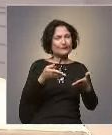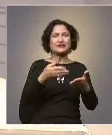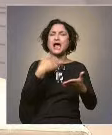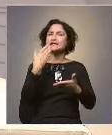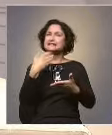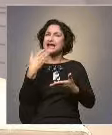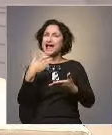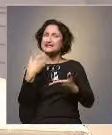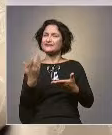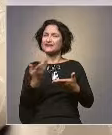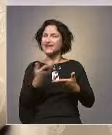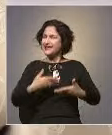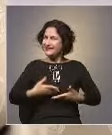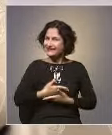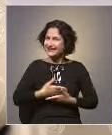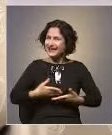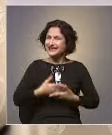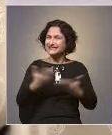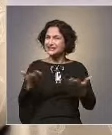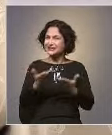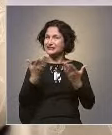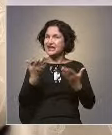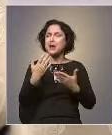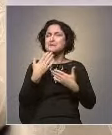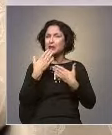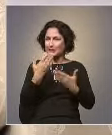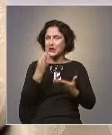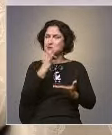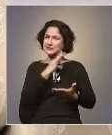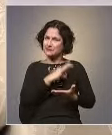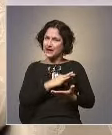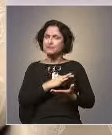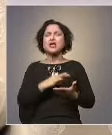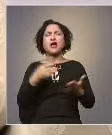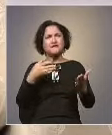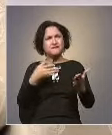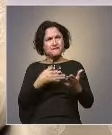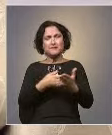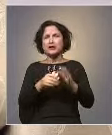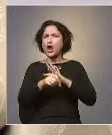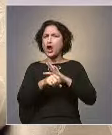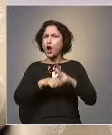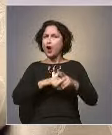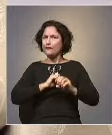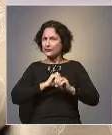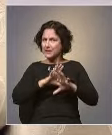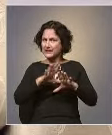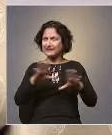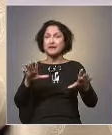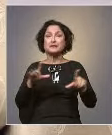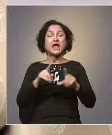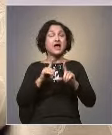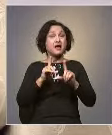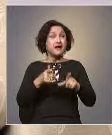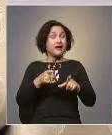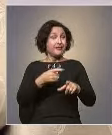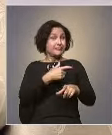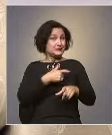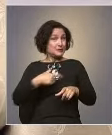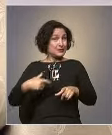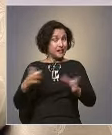неща. Заедно ще отбележим тази годишнина. Благодаря ви. Много благодаря и успех. Въпреки COVID-пандемията, българският национален отбор по аеробика не